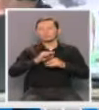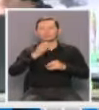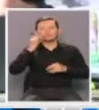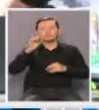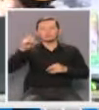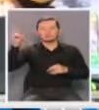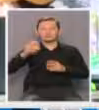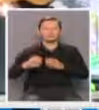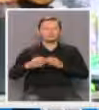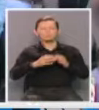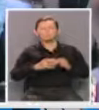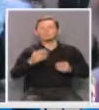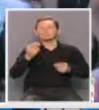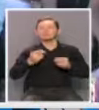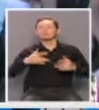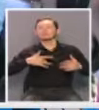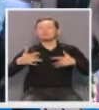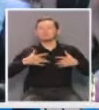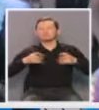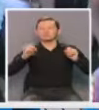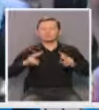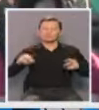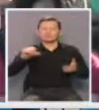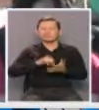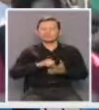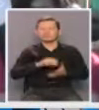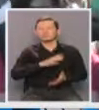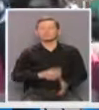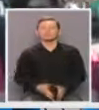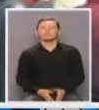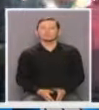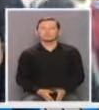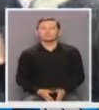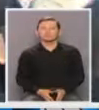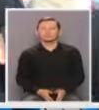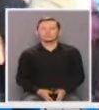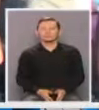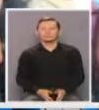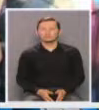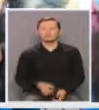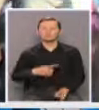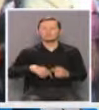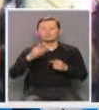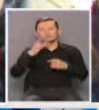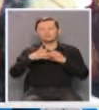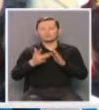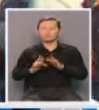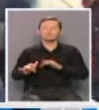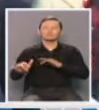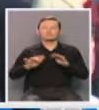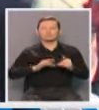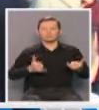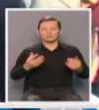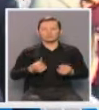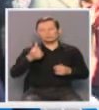арнайы келген өнер қырандары театры берекелі мереке атты қойылымын ұсынды. Жылда біз енді үлкен қалаларды айналып өтуші едік. Биылғы